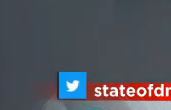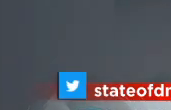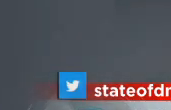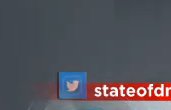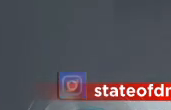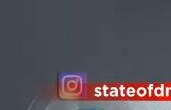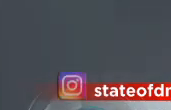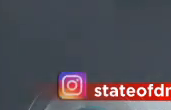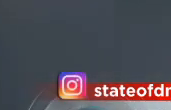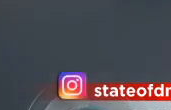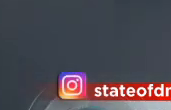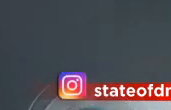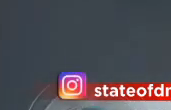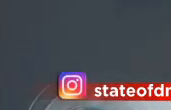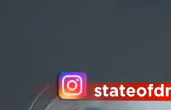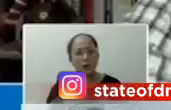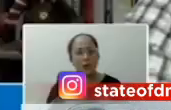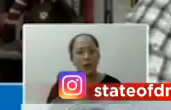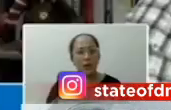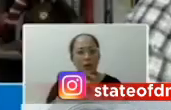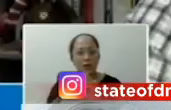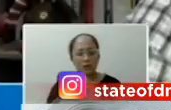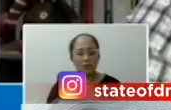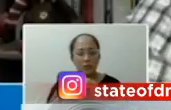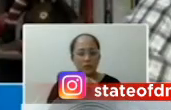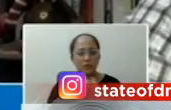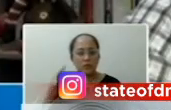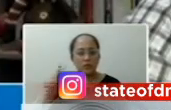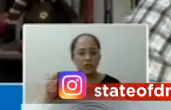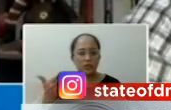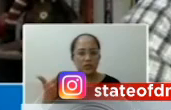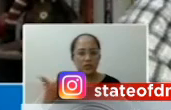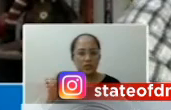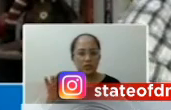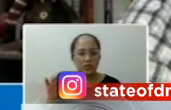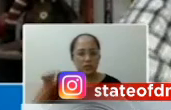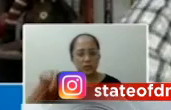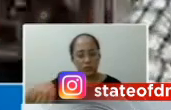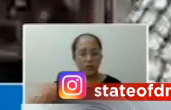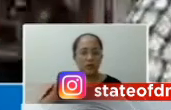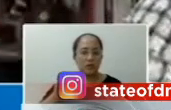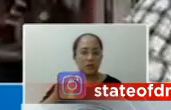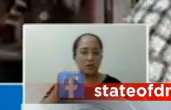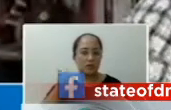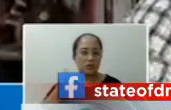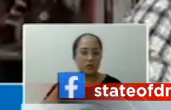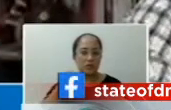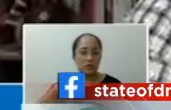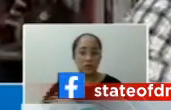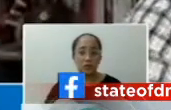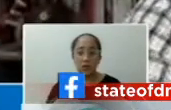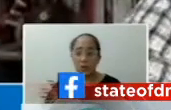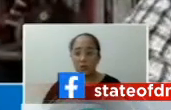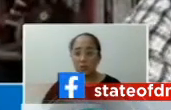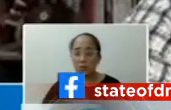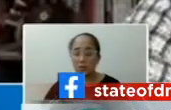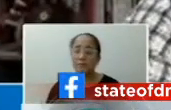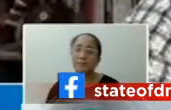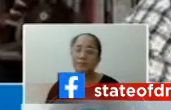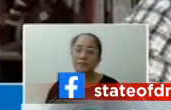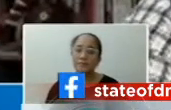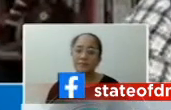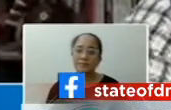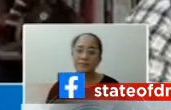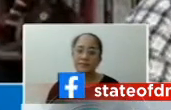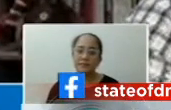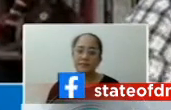na pwede daw. Kung meron pong mga ganyang pagtitipon, the attention of the local